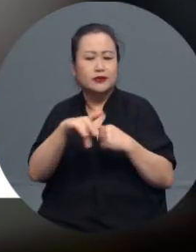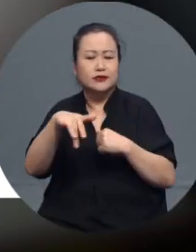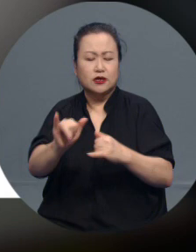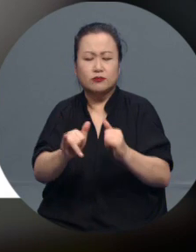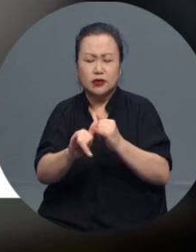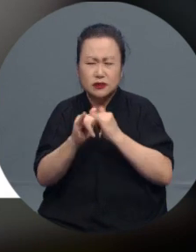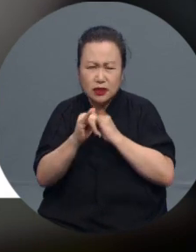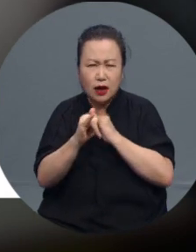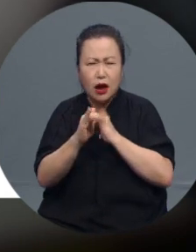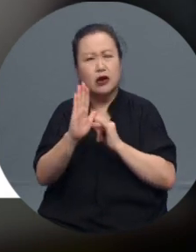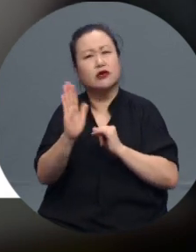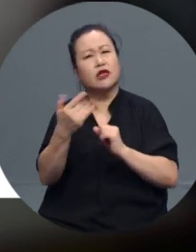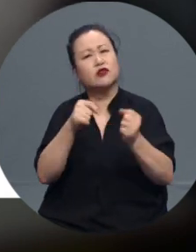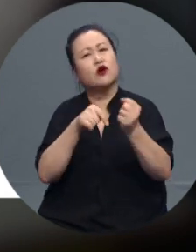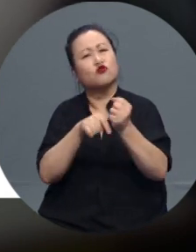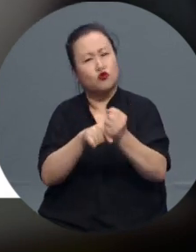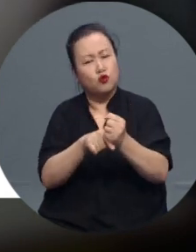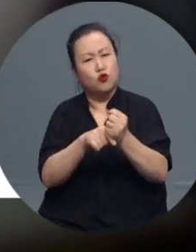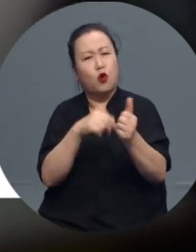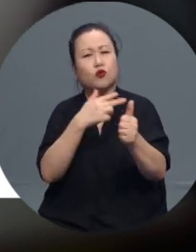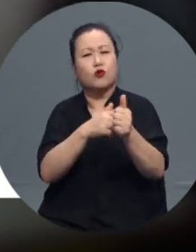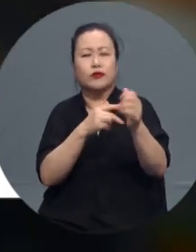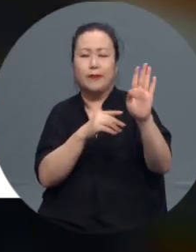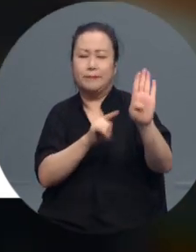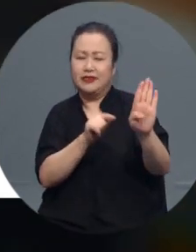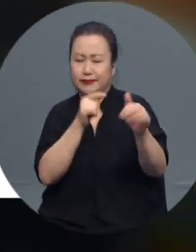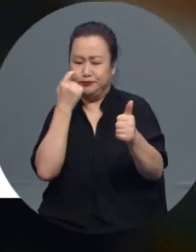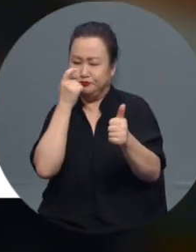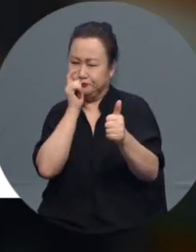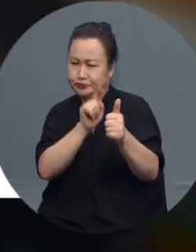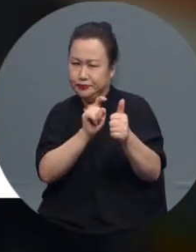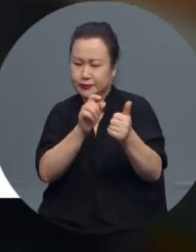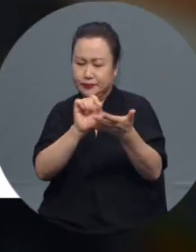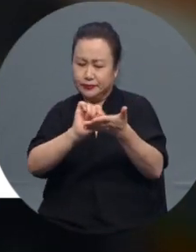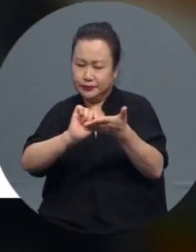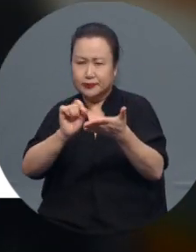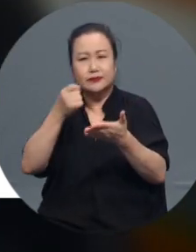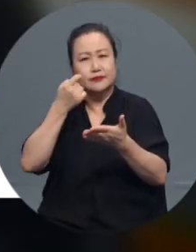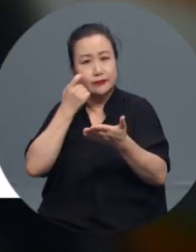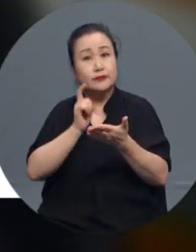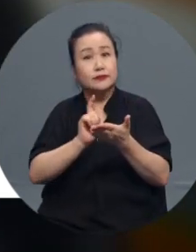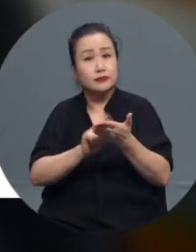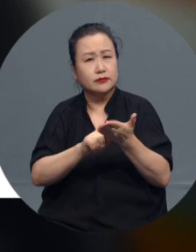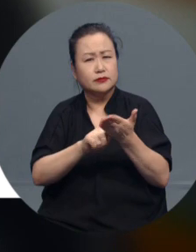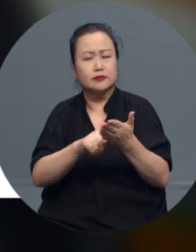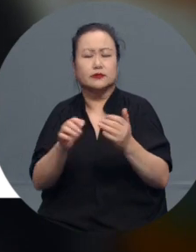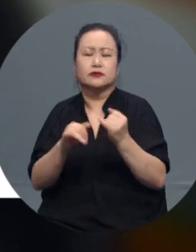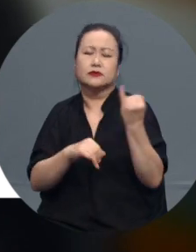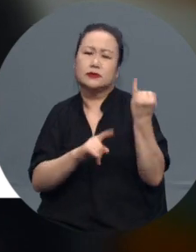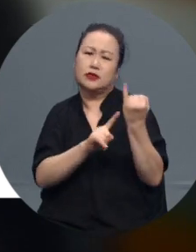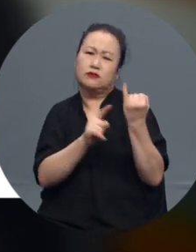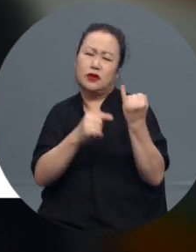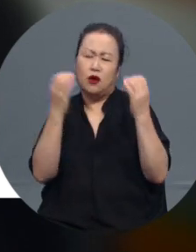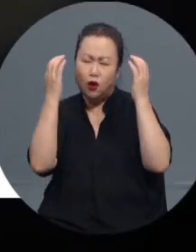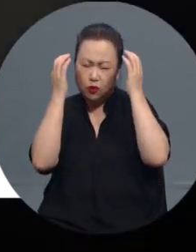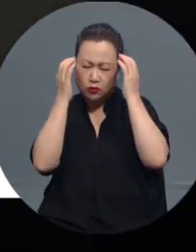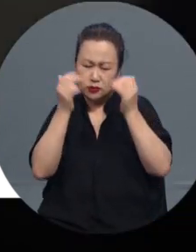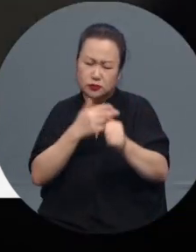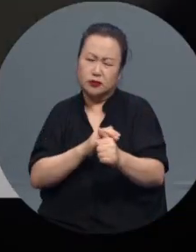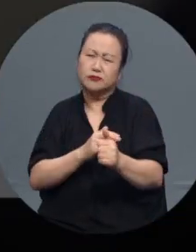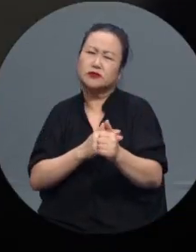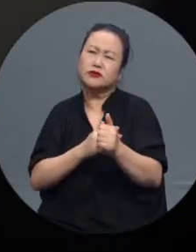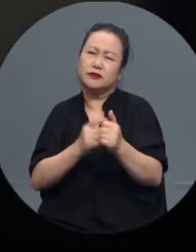극단적 시도를 하게 됐던 이유로 교사 b 씰 지목하는 메모가 발견되는 등 a 양이 교사의 괴롭힘으로